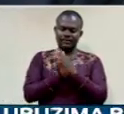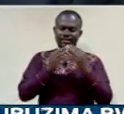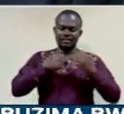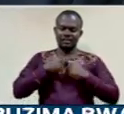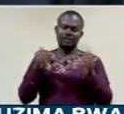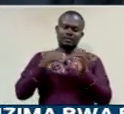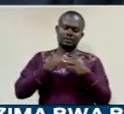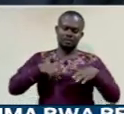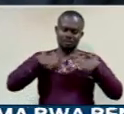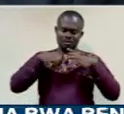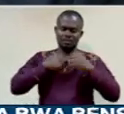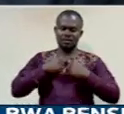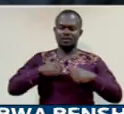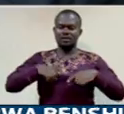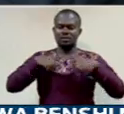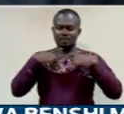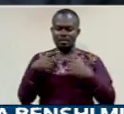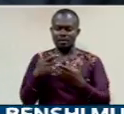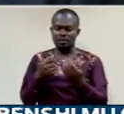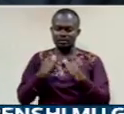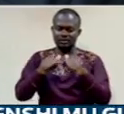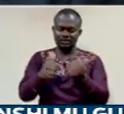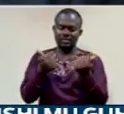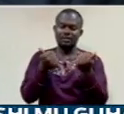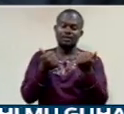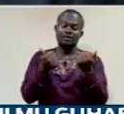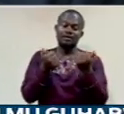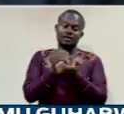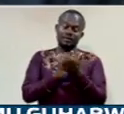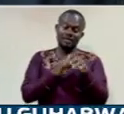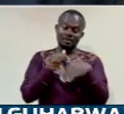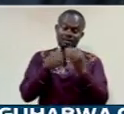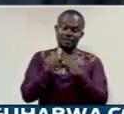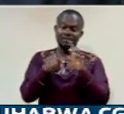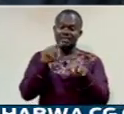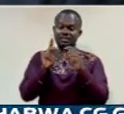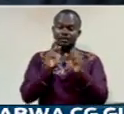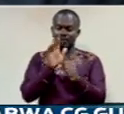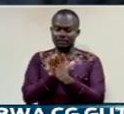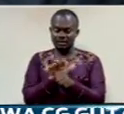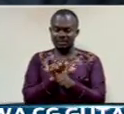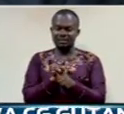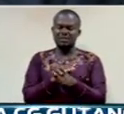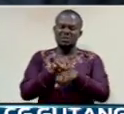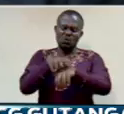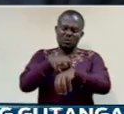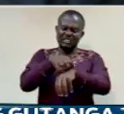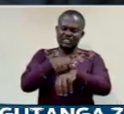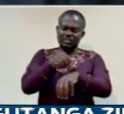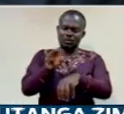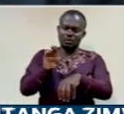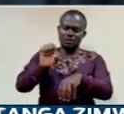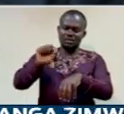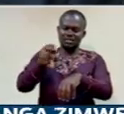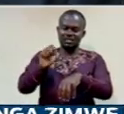bakongera bakabaho u Rwanda rukabaho byatwaraga abantu rimwe na rimwe abantu bagapfa ubushita bwisha abantu